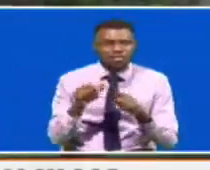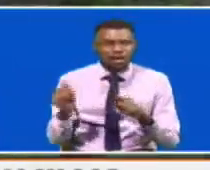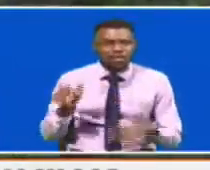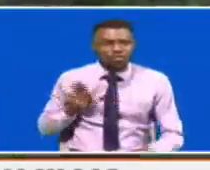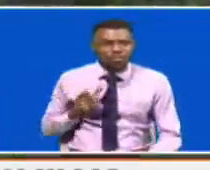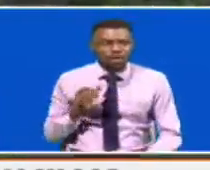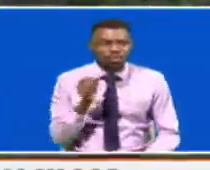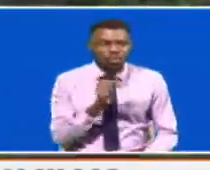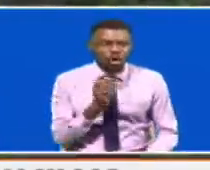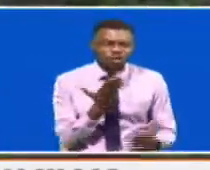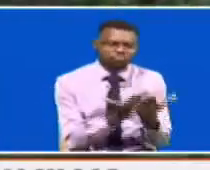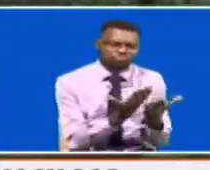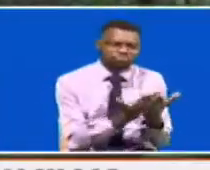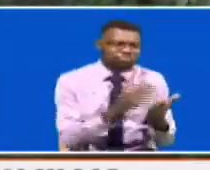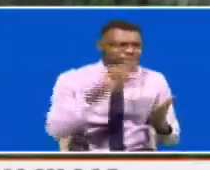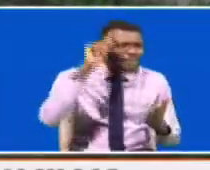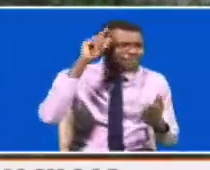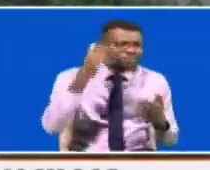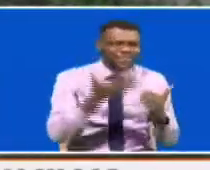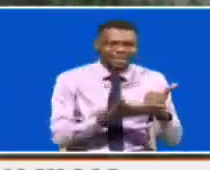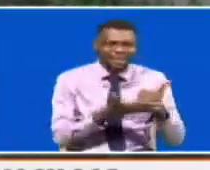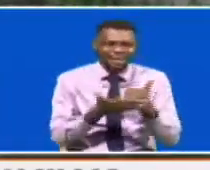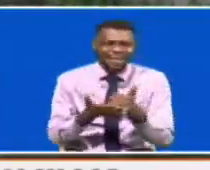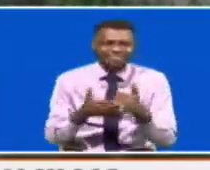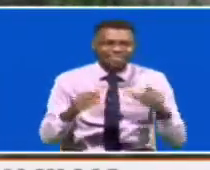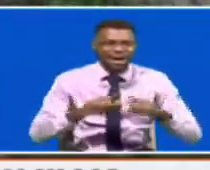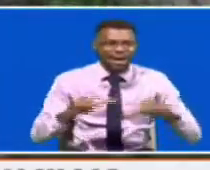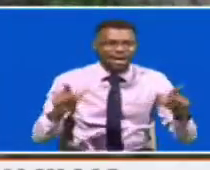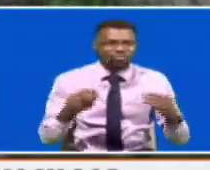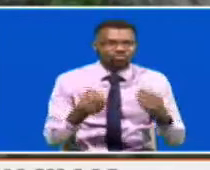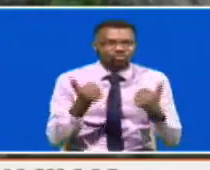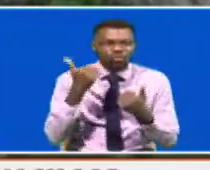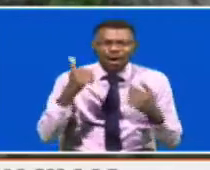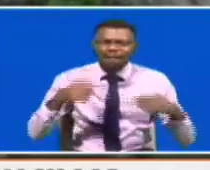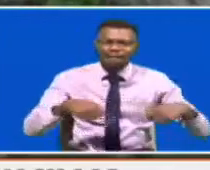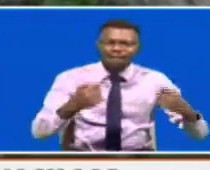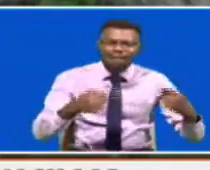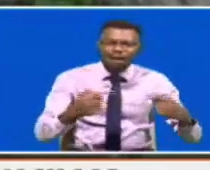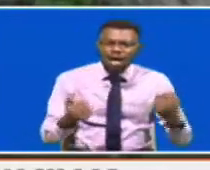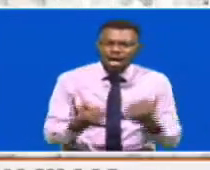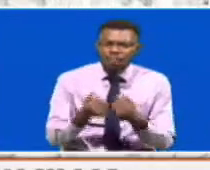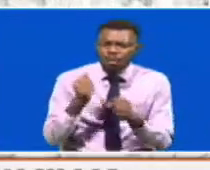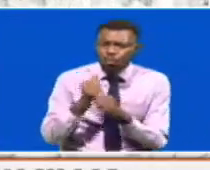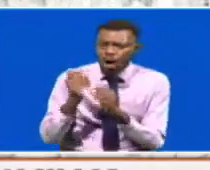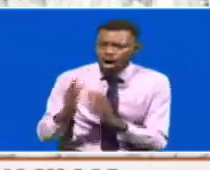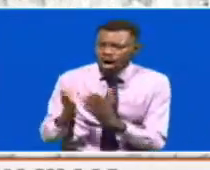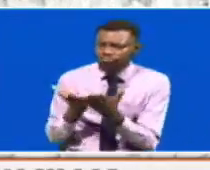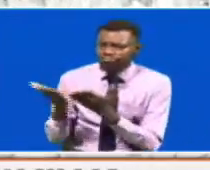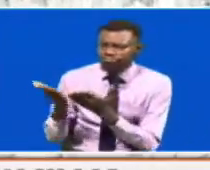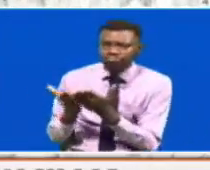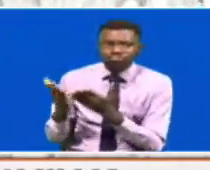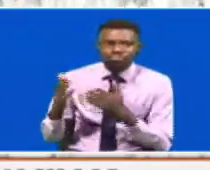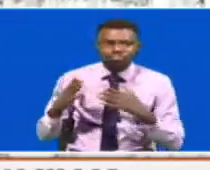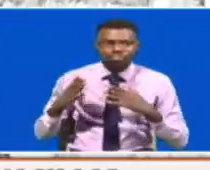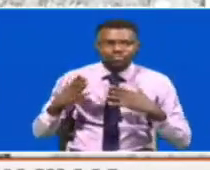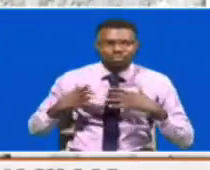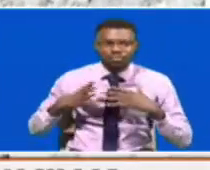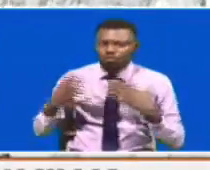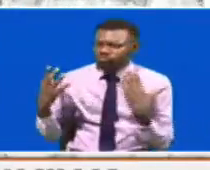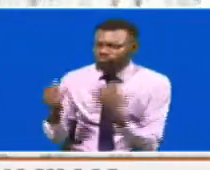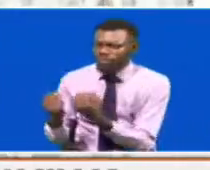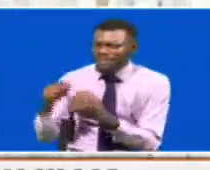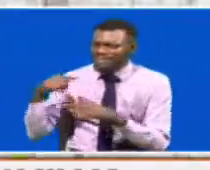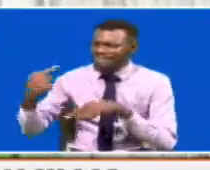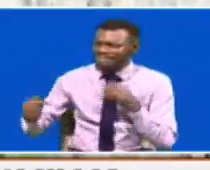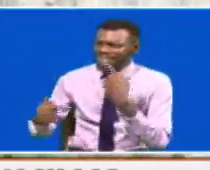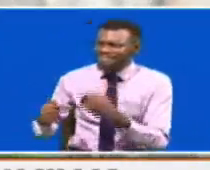mmoja anayeomba serikali kuingilia kati mzozo wa shamba lake baada ya wafanyikazi wake kupigwa na bonyenye anayetaka kulinyakua shamba hilo